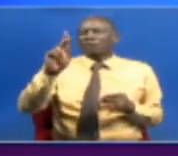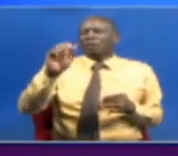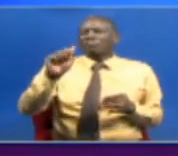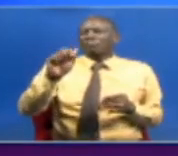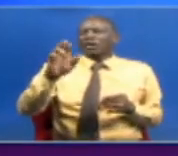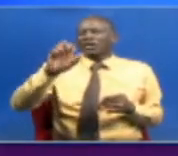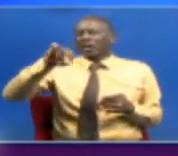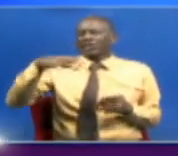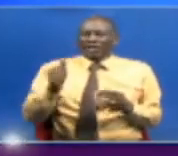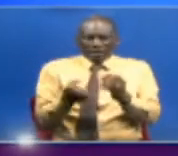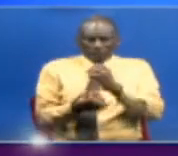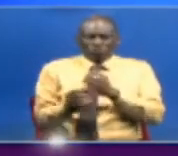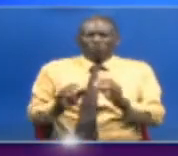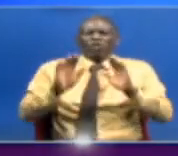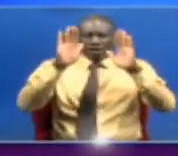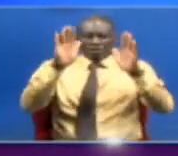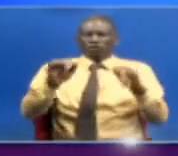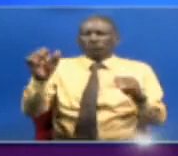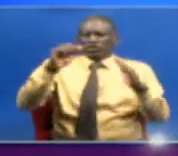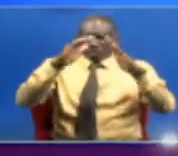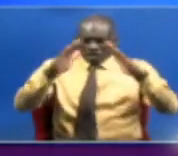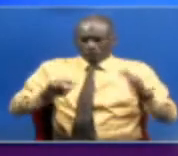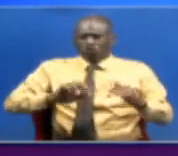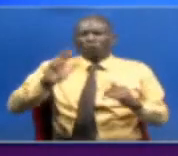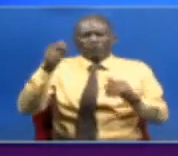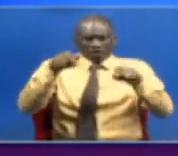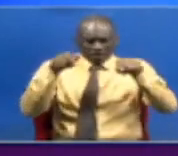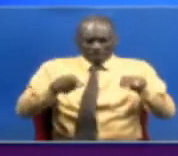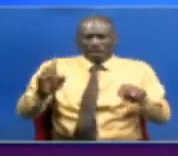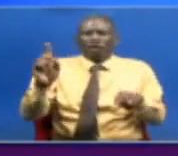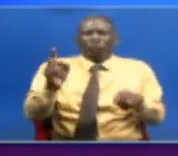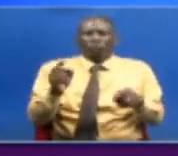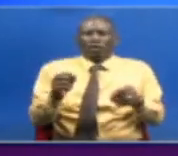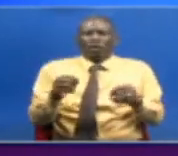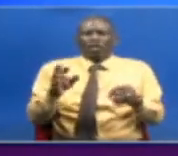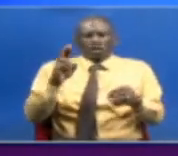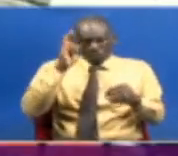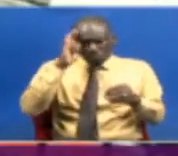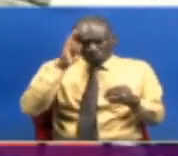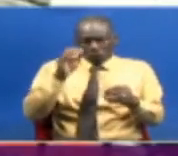ya rais hapa Nairobi kwenye kumbukumbu za mfalme Charles wa tatu.